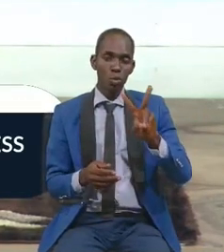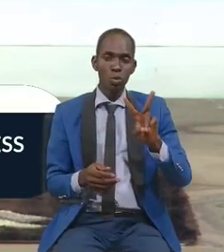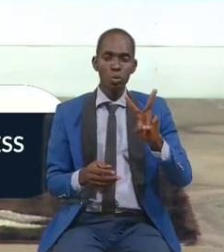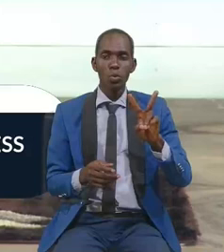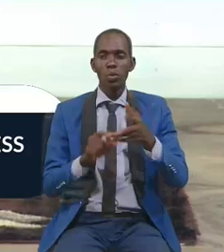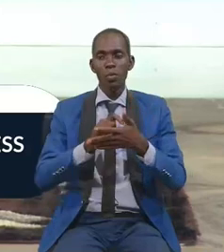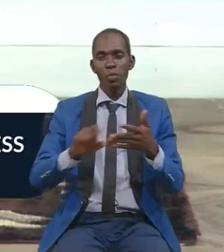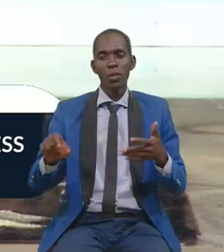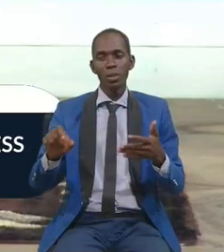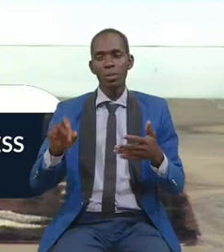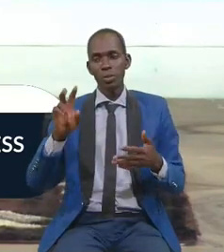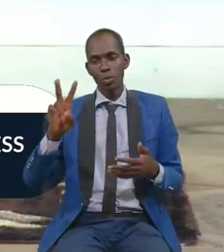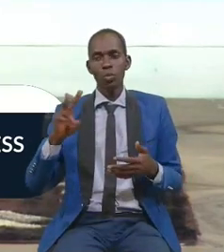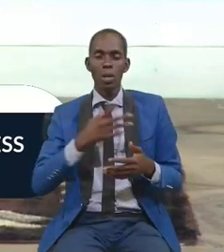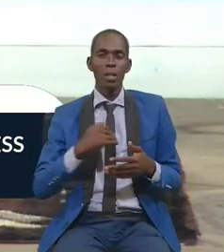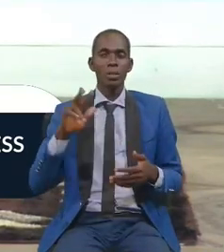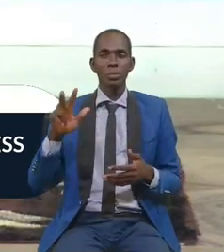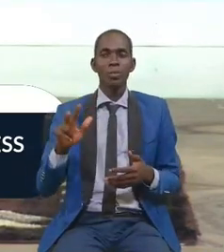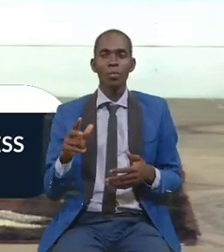2. Hébreux 2.